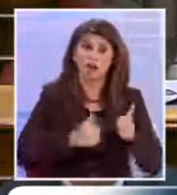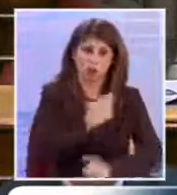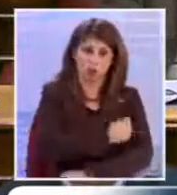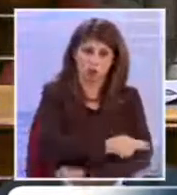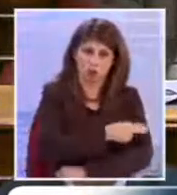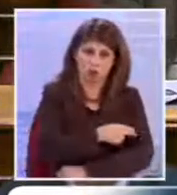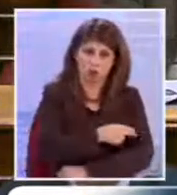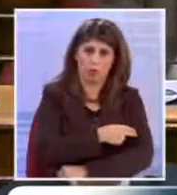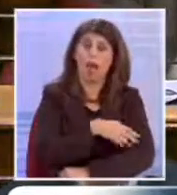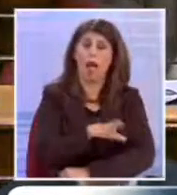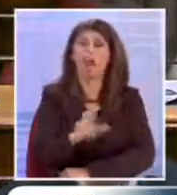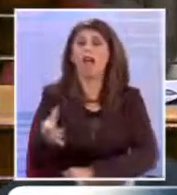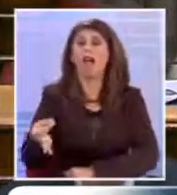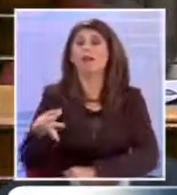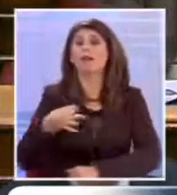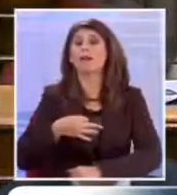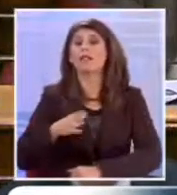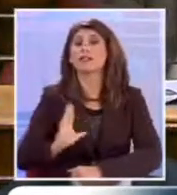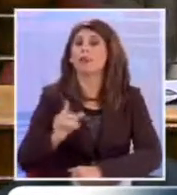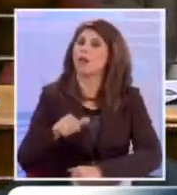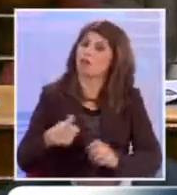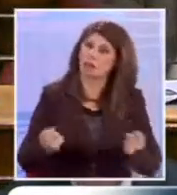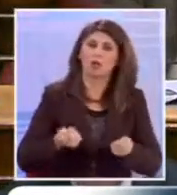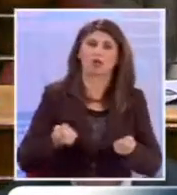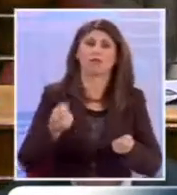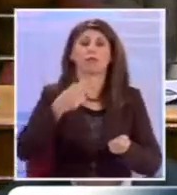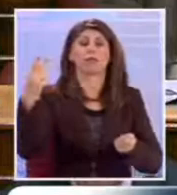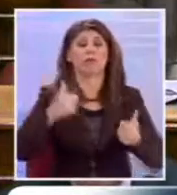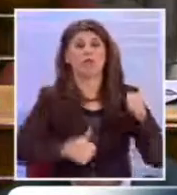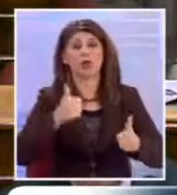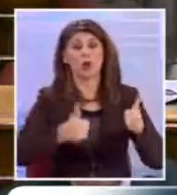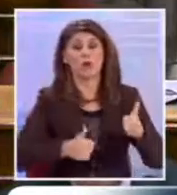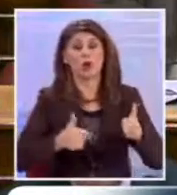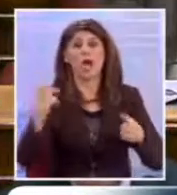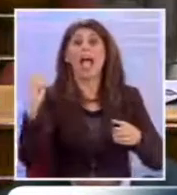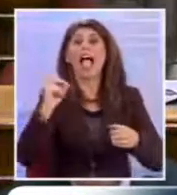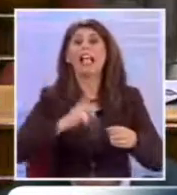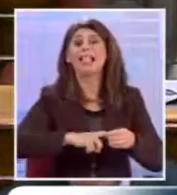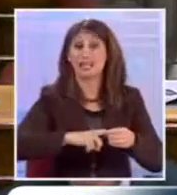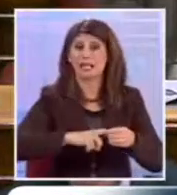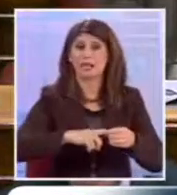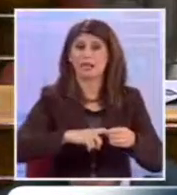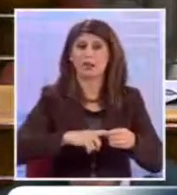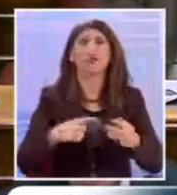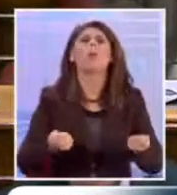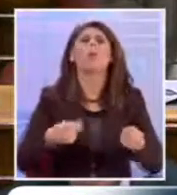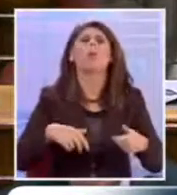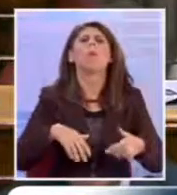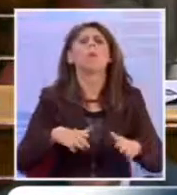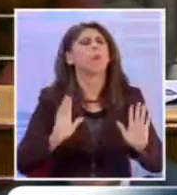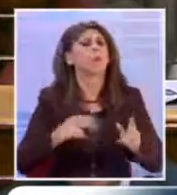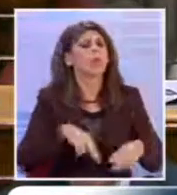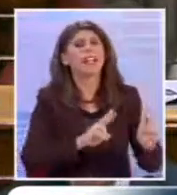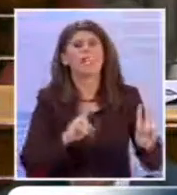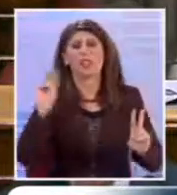και απέφυγε να μας πει αυτό που συνέβη με τους περίφημους διαγωνισμούς για εταιρείες οι οποίες δεν υλοποίησαν τις δεσμεύσεις